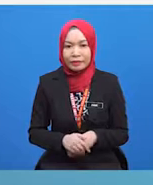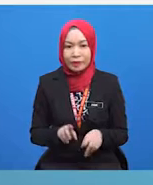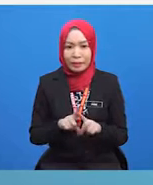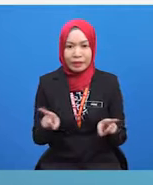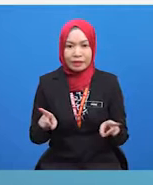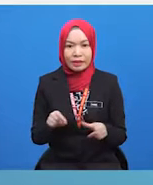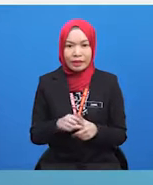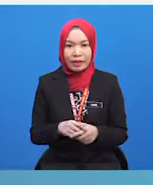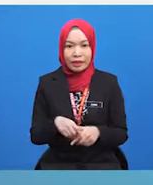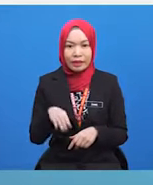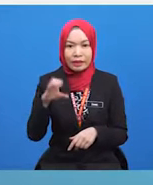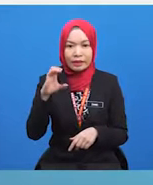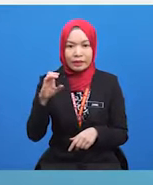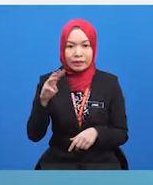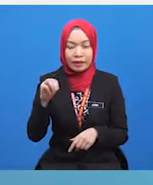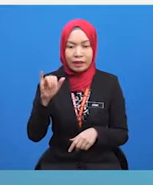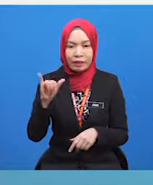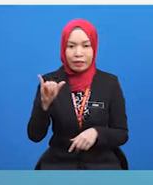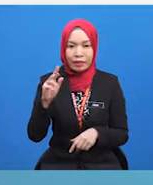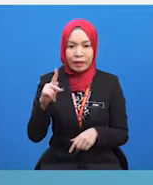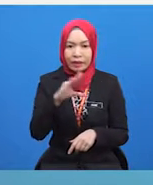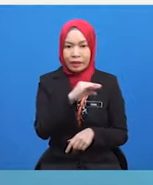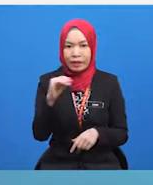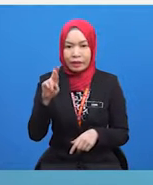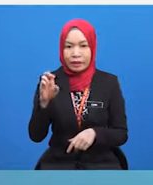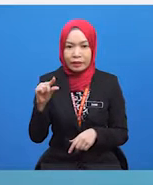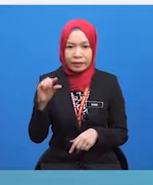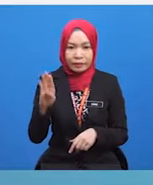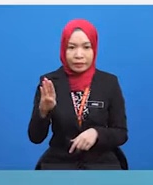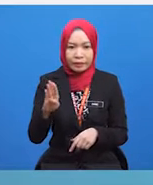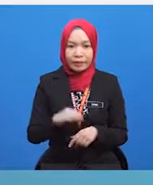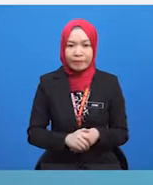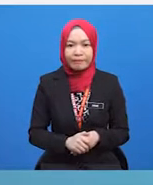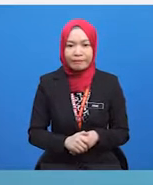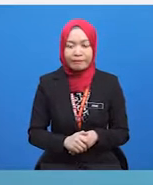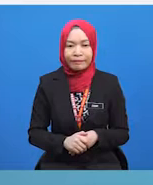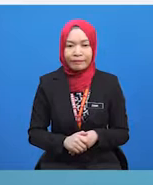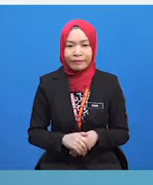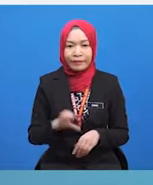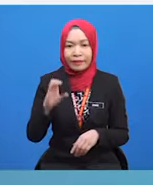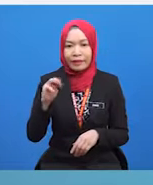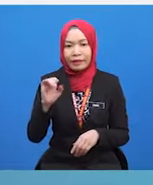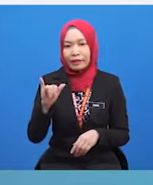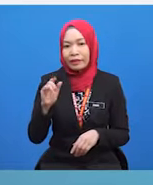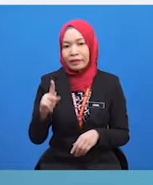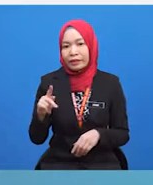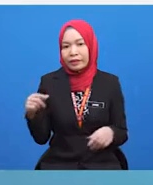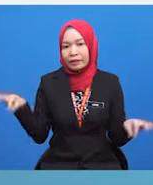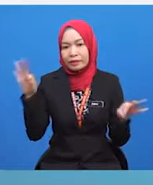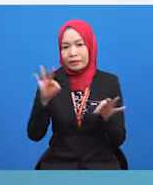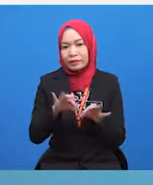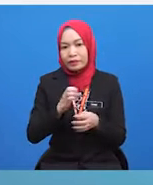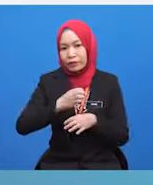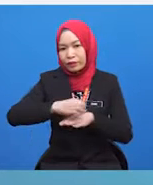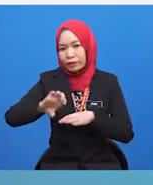Perbezaan antara CMYK dan RGB adalah CMYK sesuai untuk pencetakan,